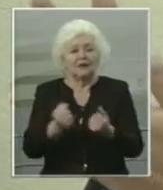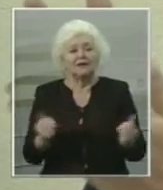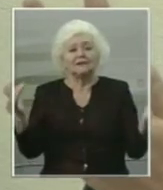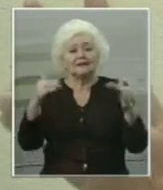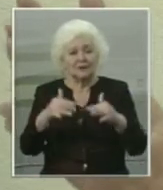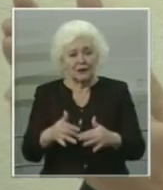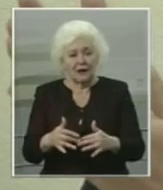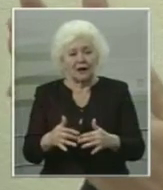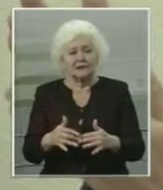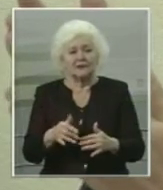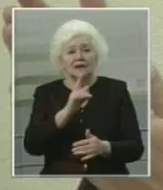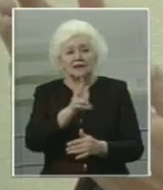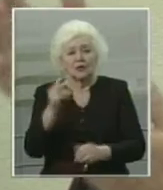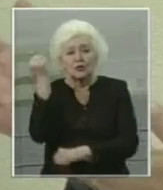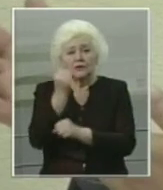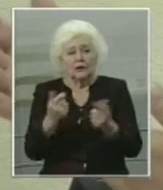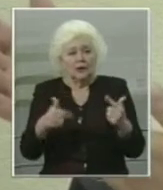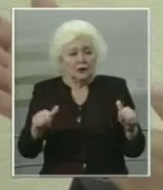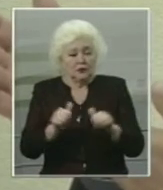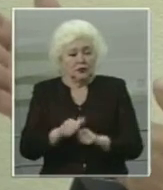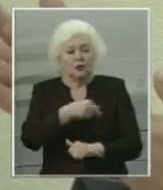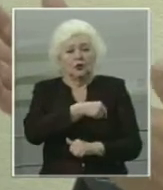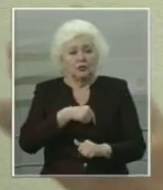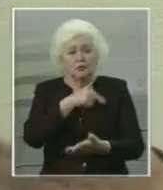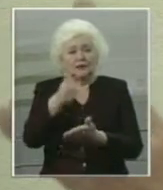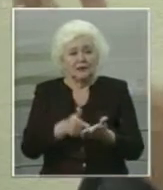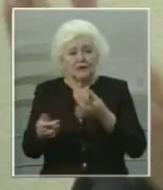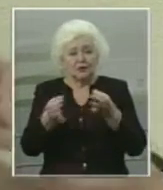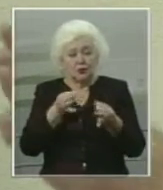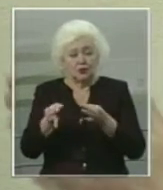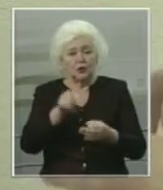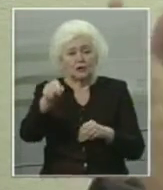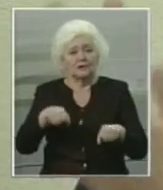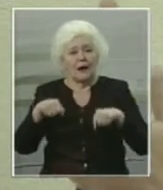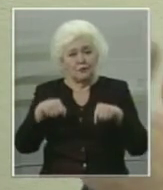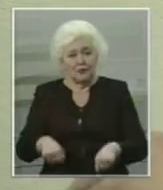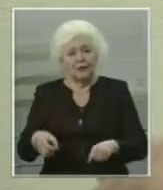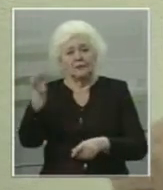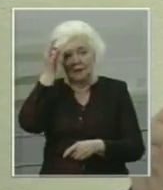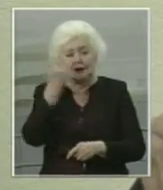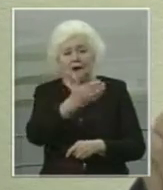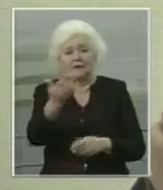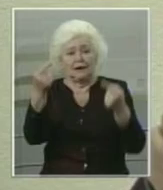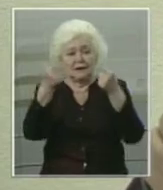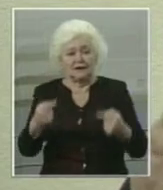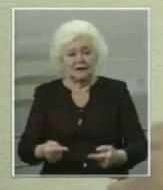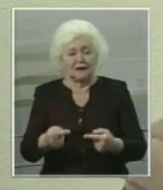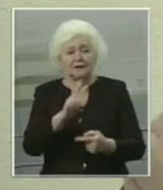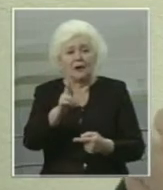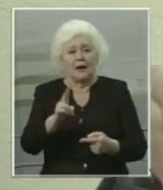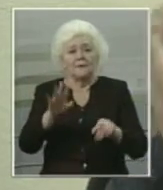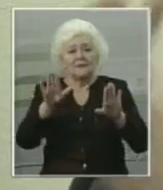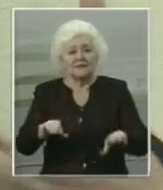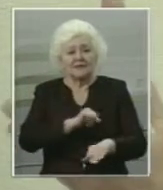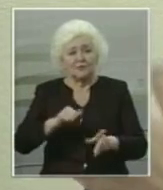Давайте збиратися якоюсь робочою групою депутати, да, міської ради, тому що це повноваження, я нагадую, згідно закону про місцеве